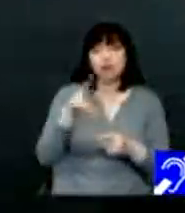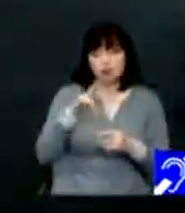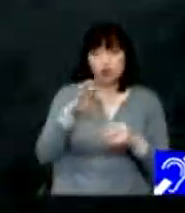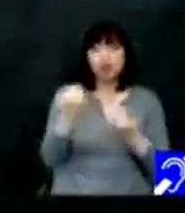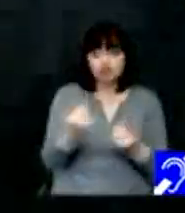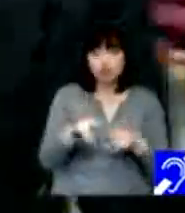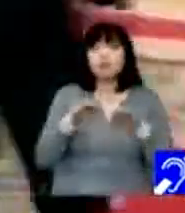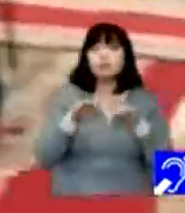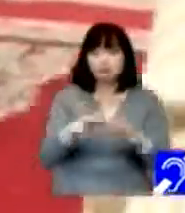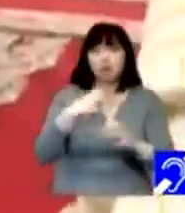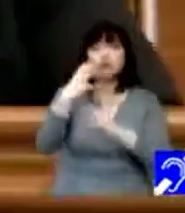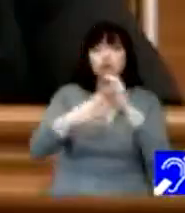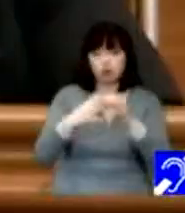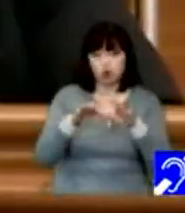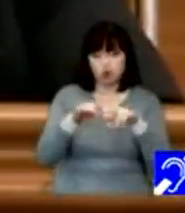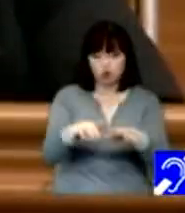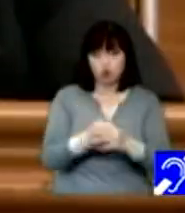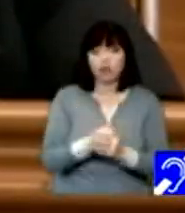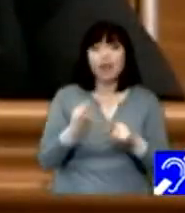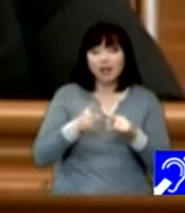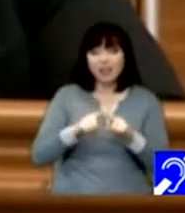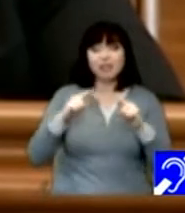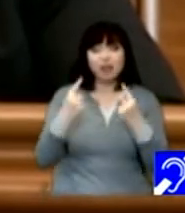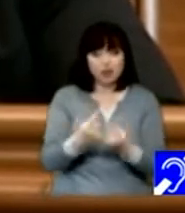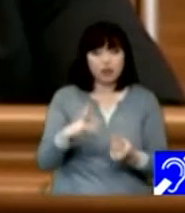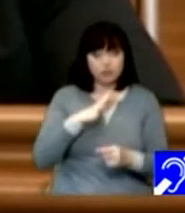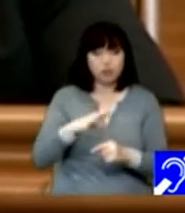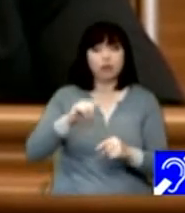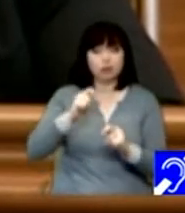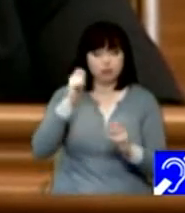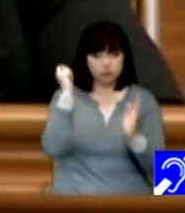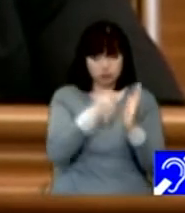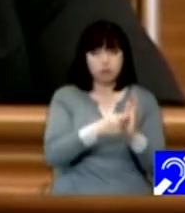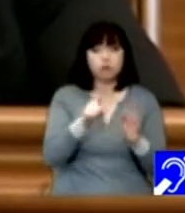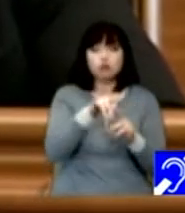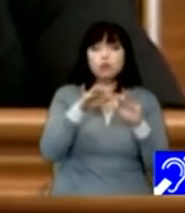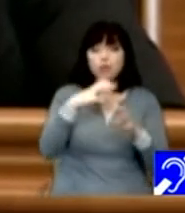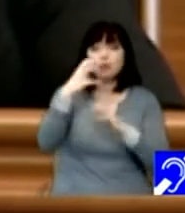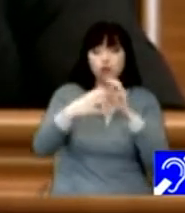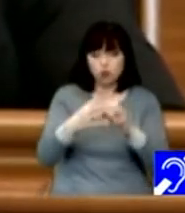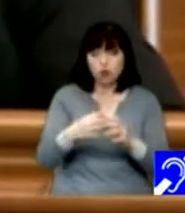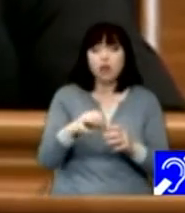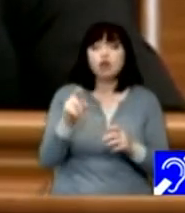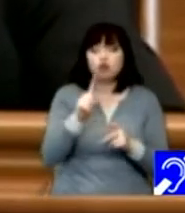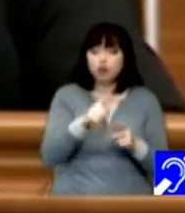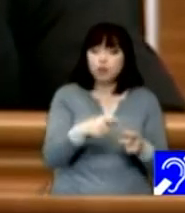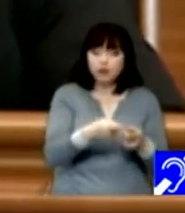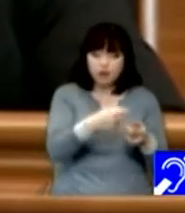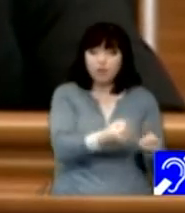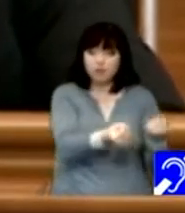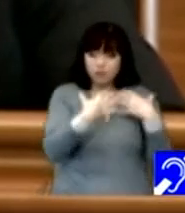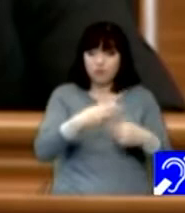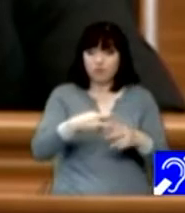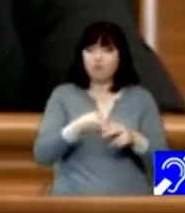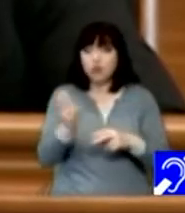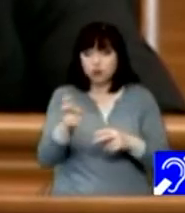în urmărire internațională. Arestul preventiv a fost dispus în vederea anunțării lui în căutare internațională pentru extrădare autorităților